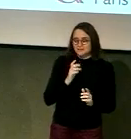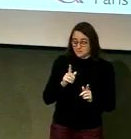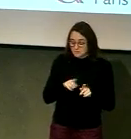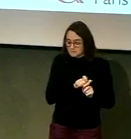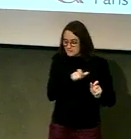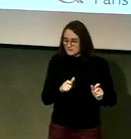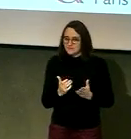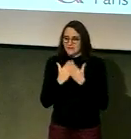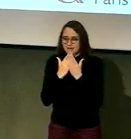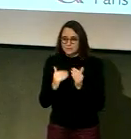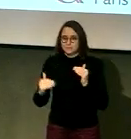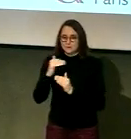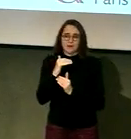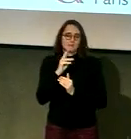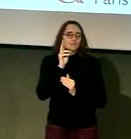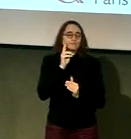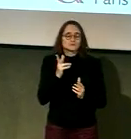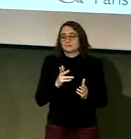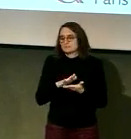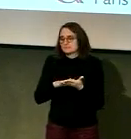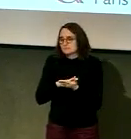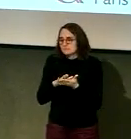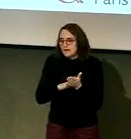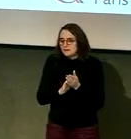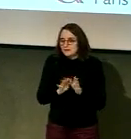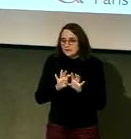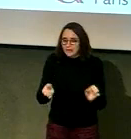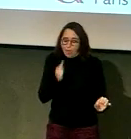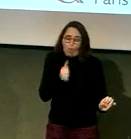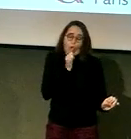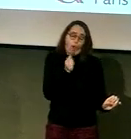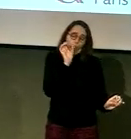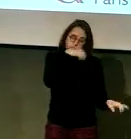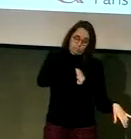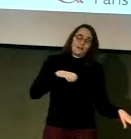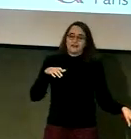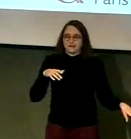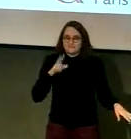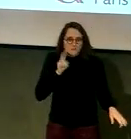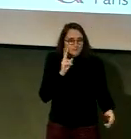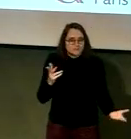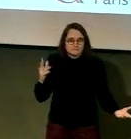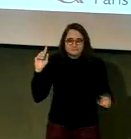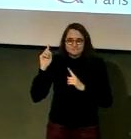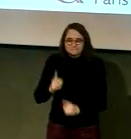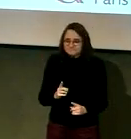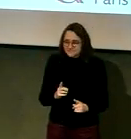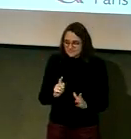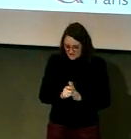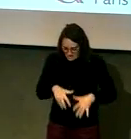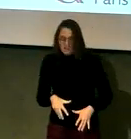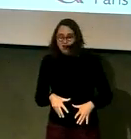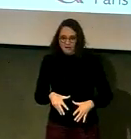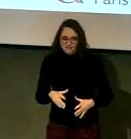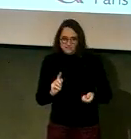études supérieures, de, excusez-moi, se torcher pendant les week-ends. Et du coup, ça, on va voir que déjà,